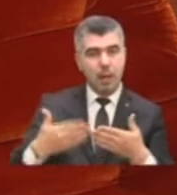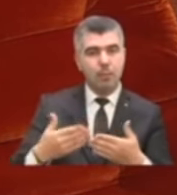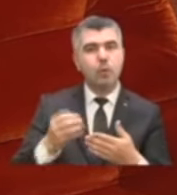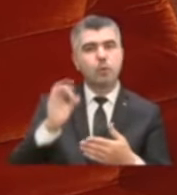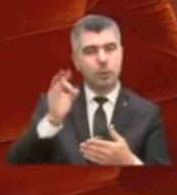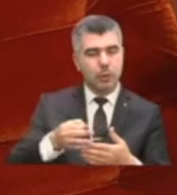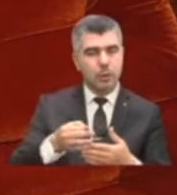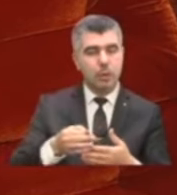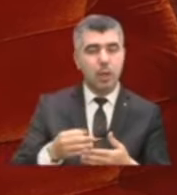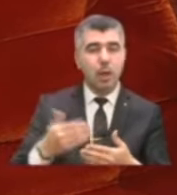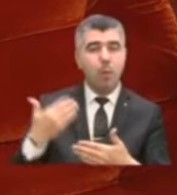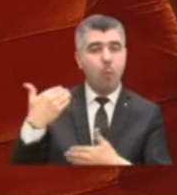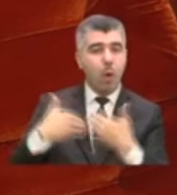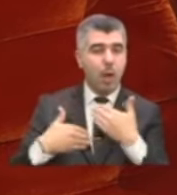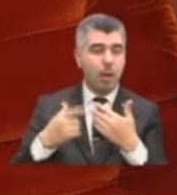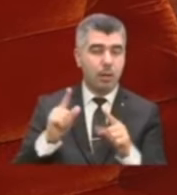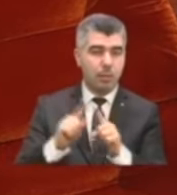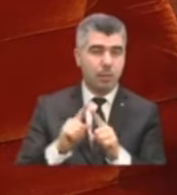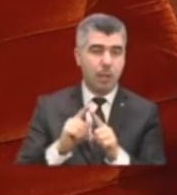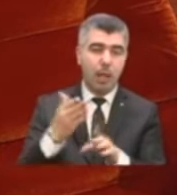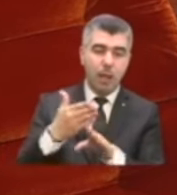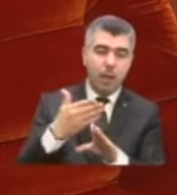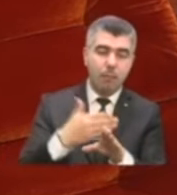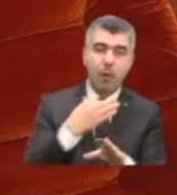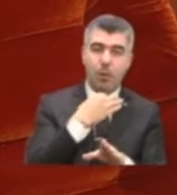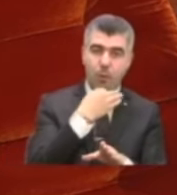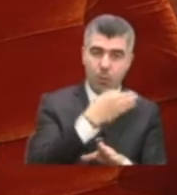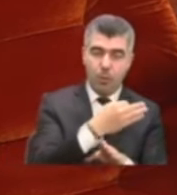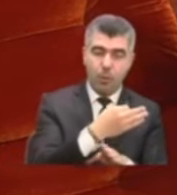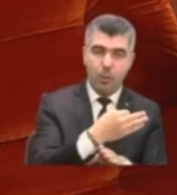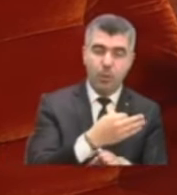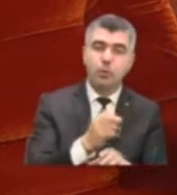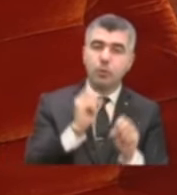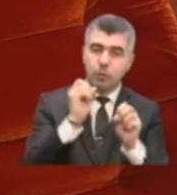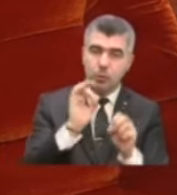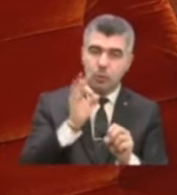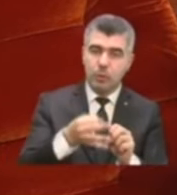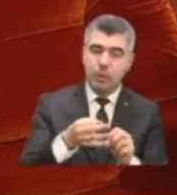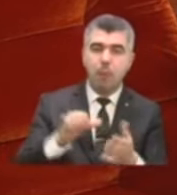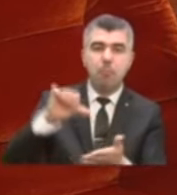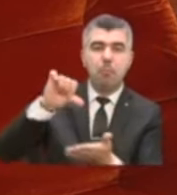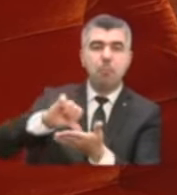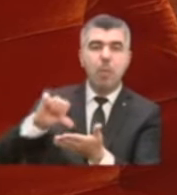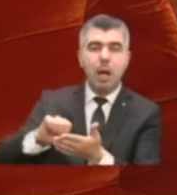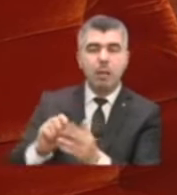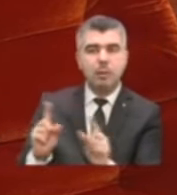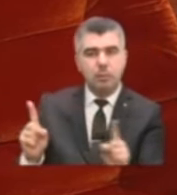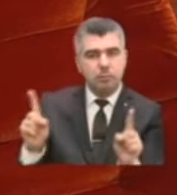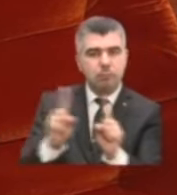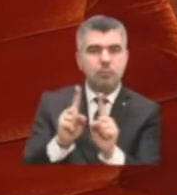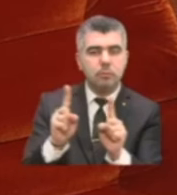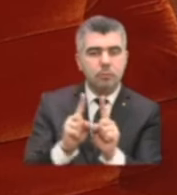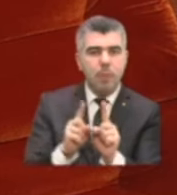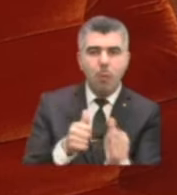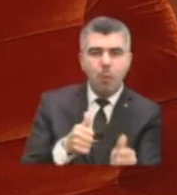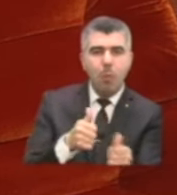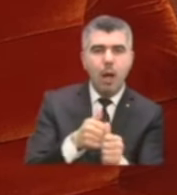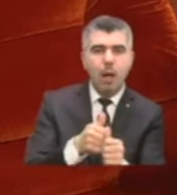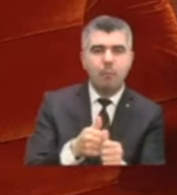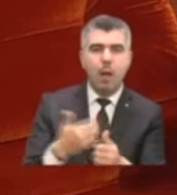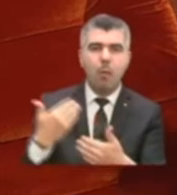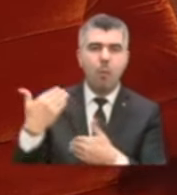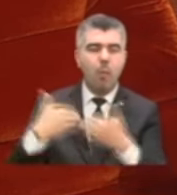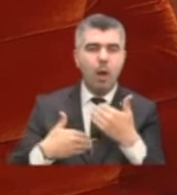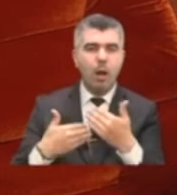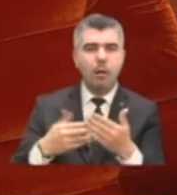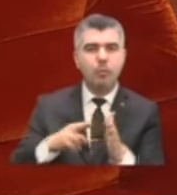بالنسبه للاشخاص في وضعيه اعاقه، وكما اشرت السيده النائبه المحترمه، تم تعميم المراكز ديال استقبال ومواكبه ديال الاشخاص في وضعيه اعاقه